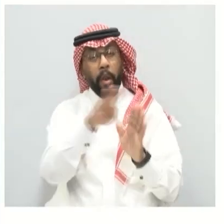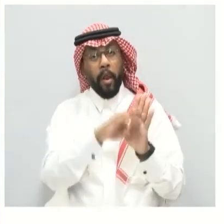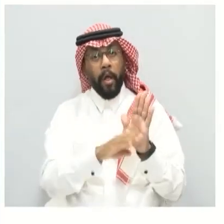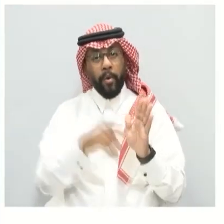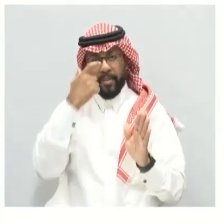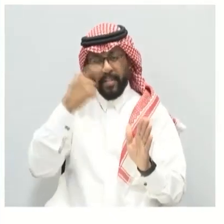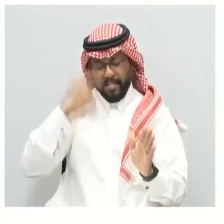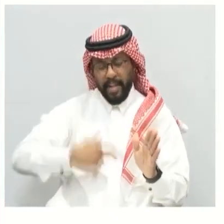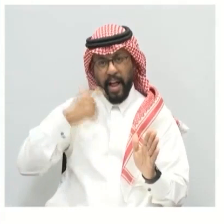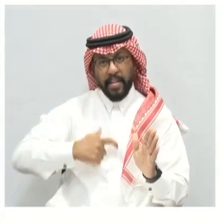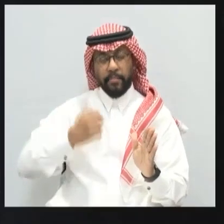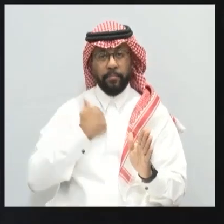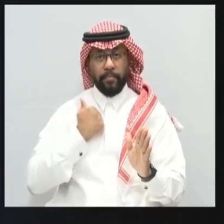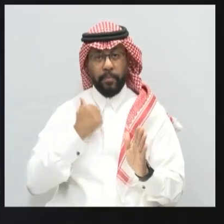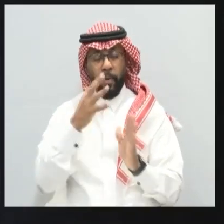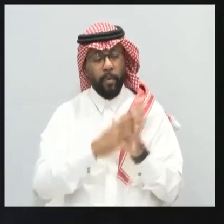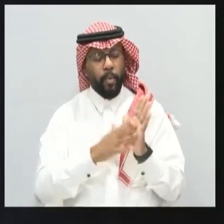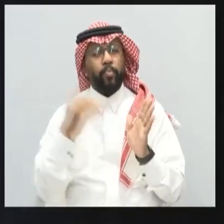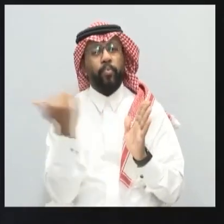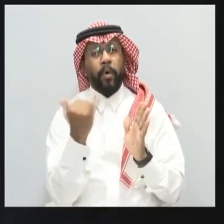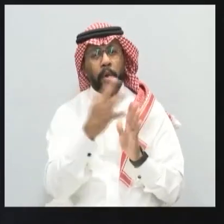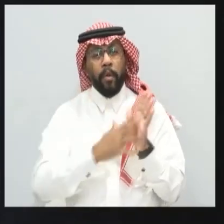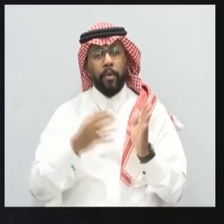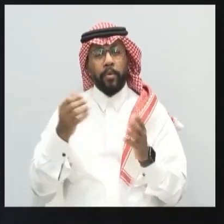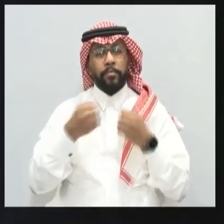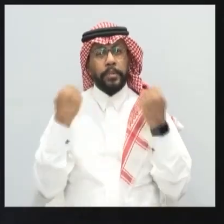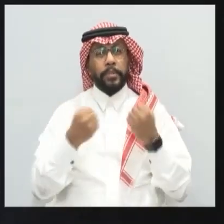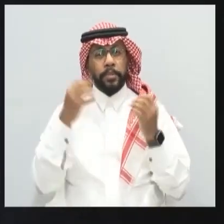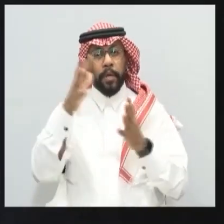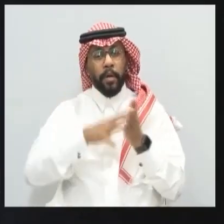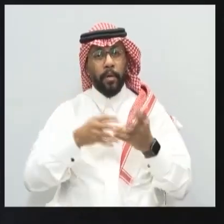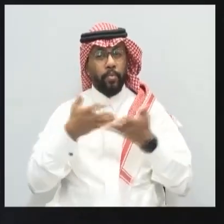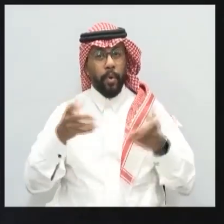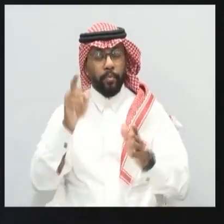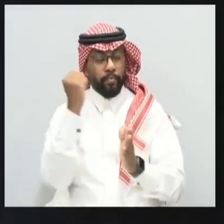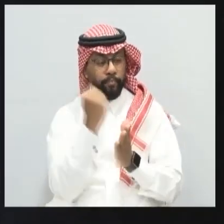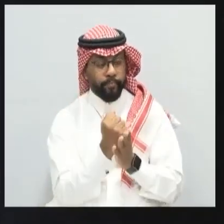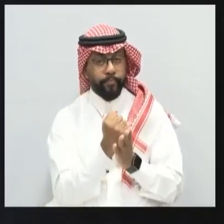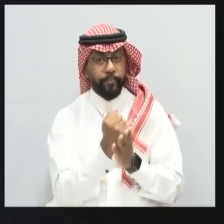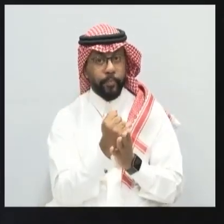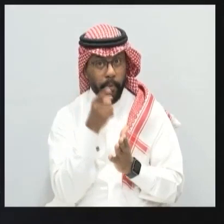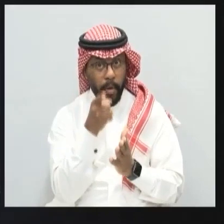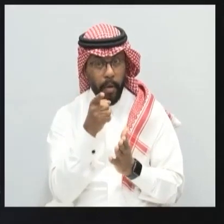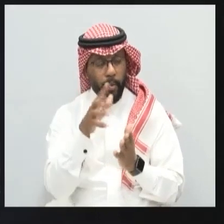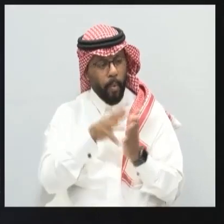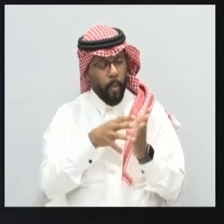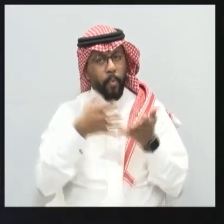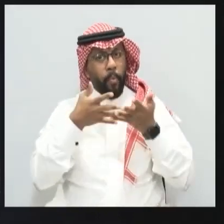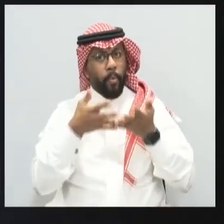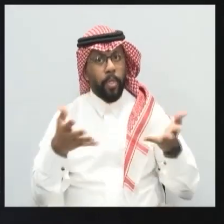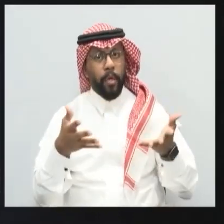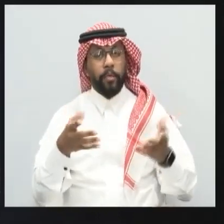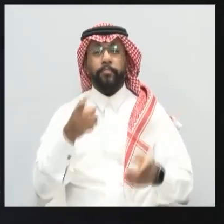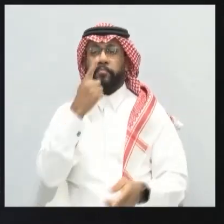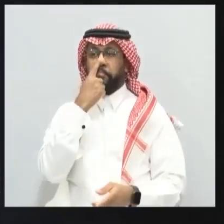الذاتيه كتبت مجموعه من المؤهلات ومجموعه من الخبرات قد تكون متميزا في حصولك على هذا المؤهل بتميز